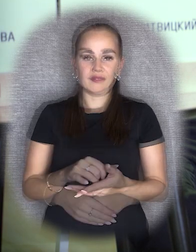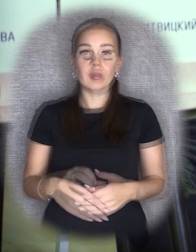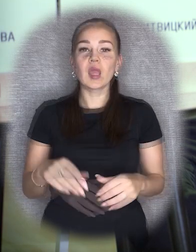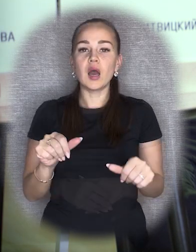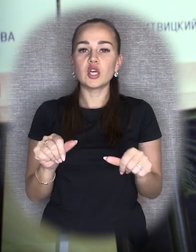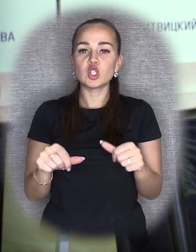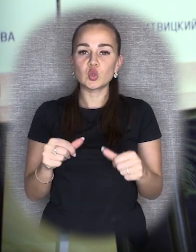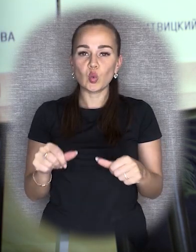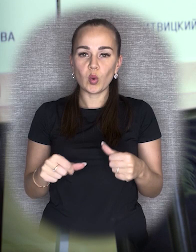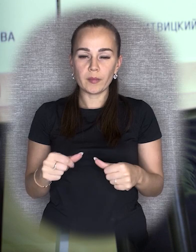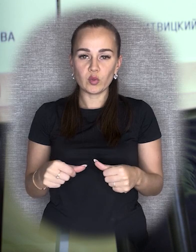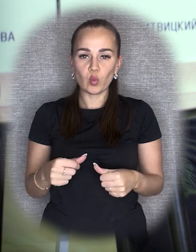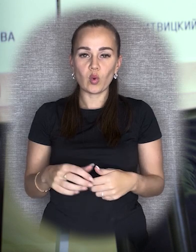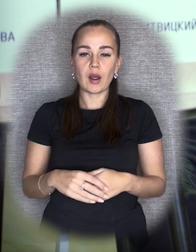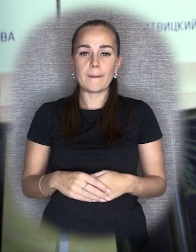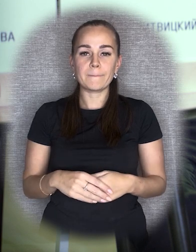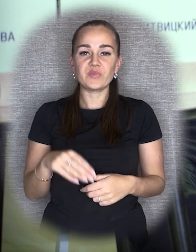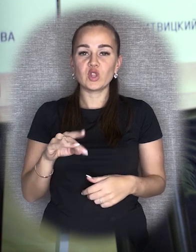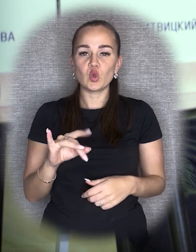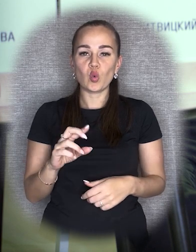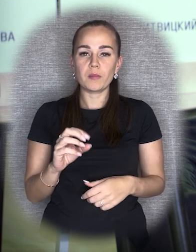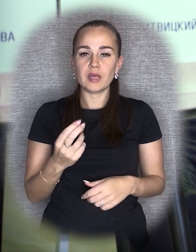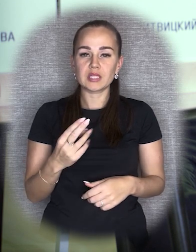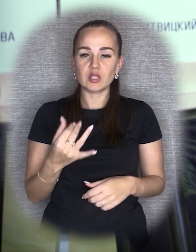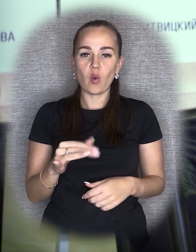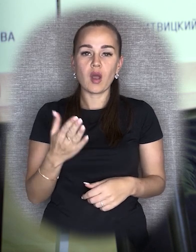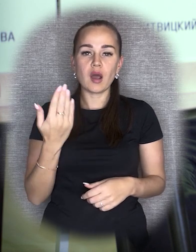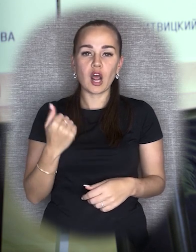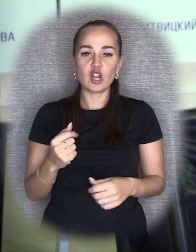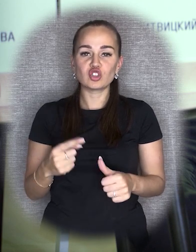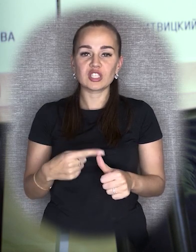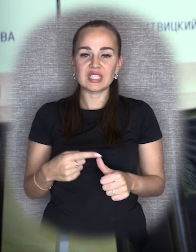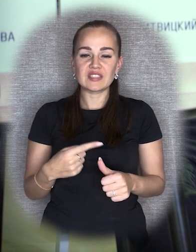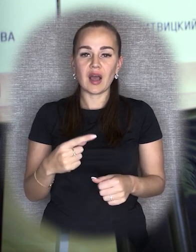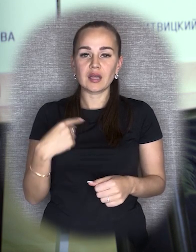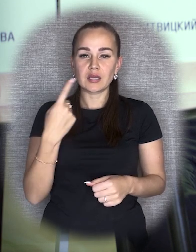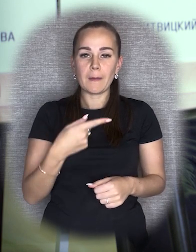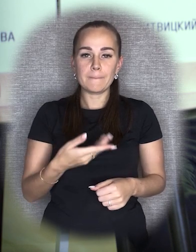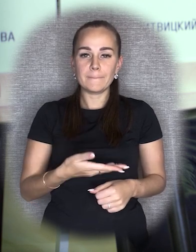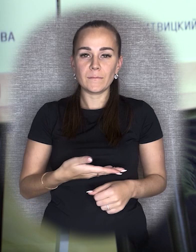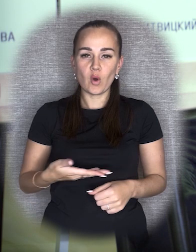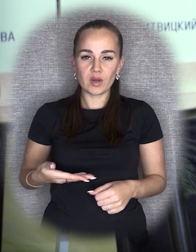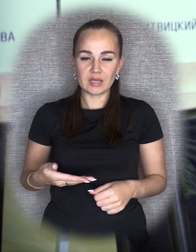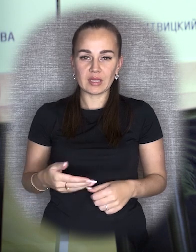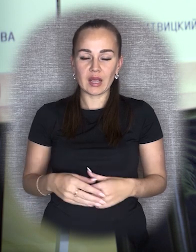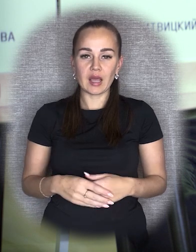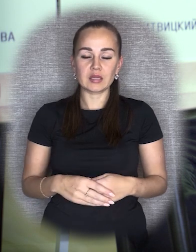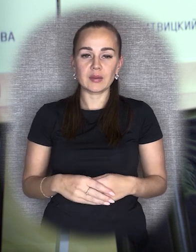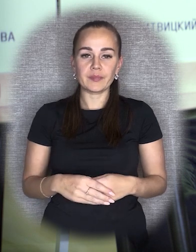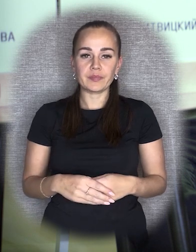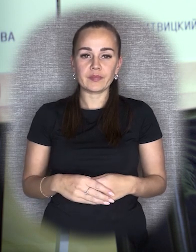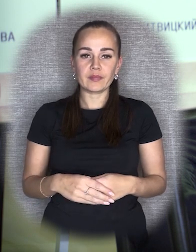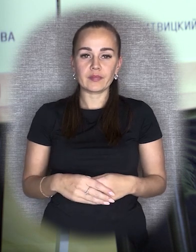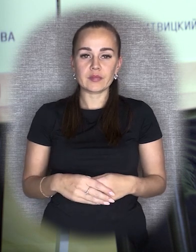скульптура Павла Трубецкого ранее называлась «Портрет графини Тенишевой», но это вовсе